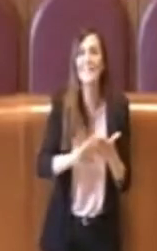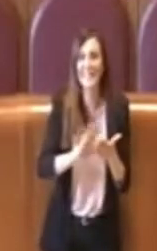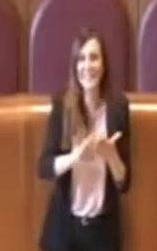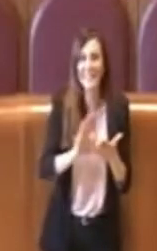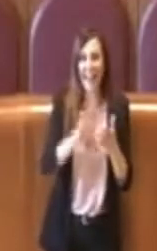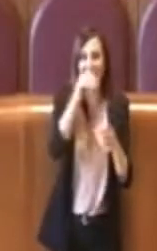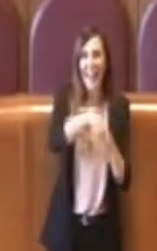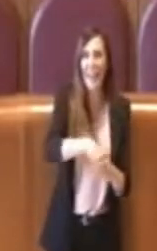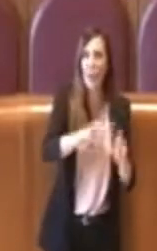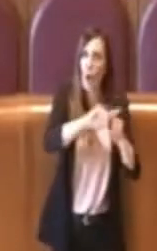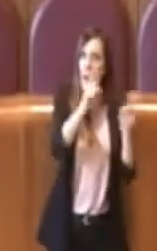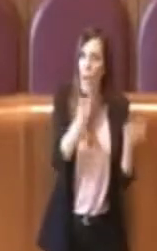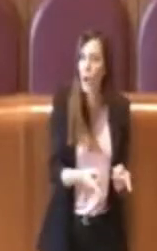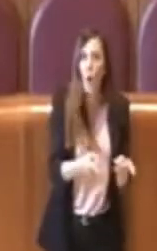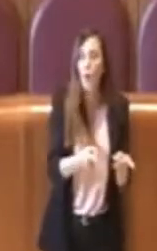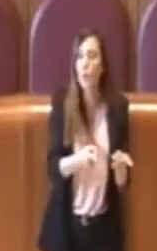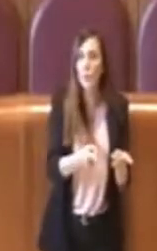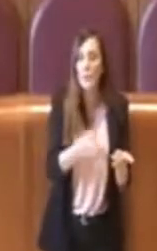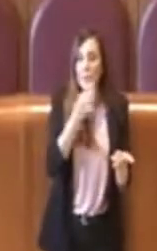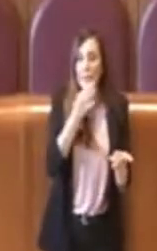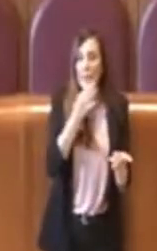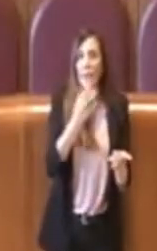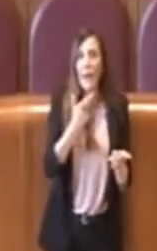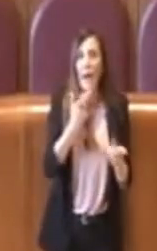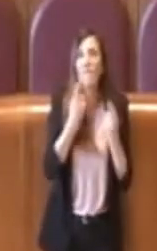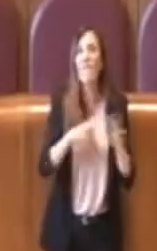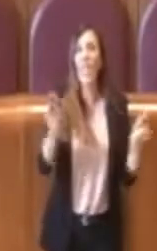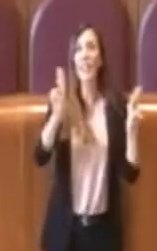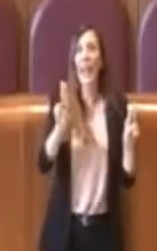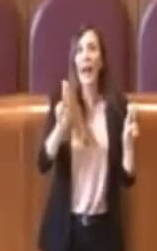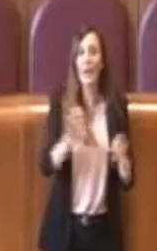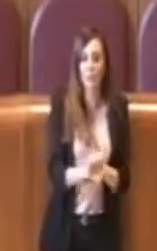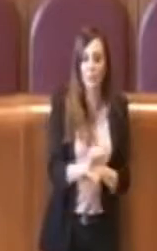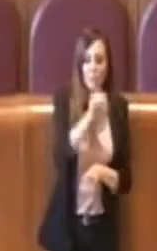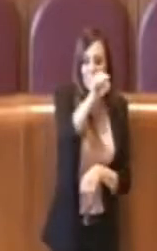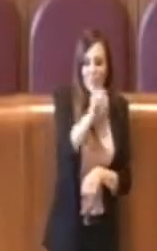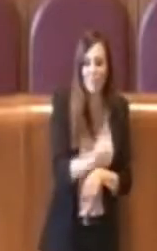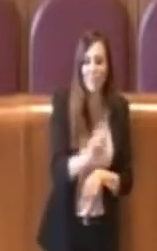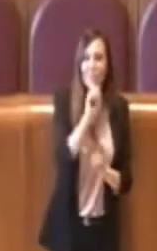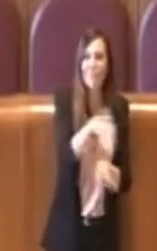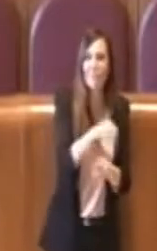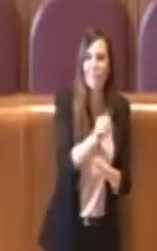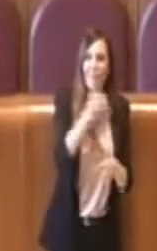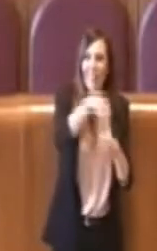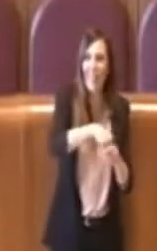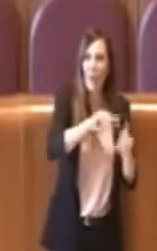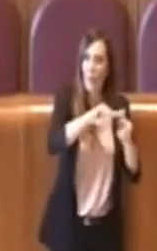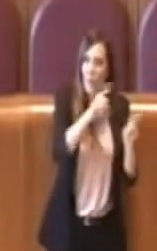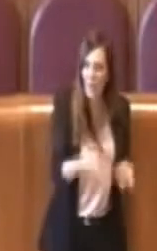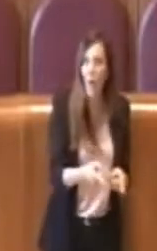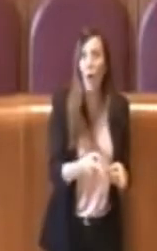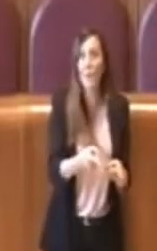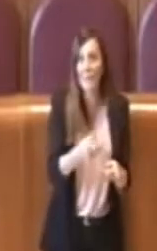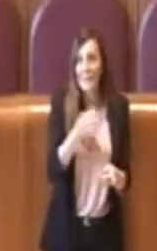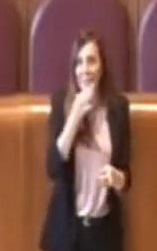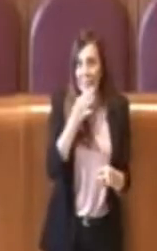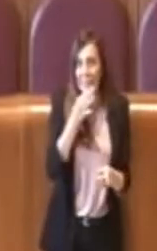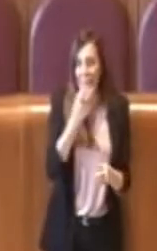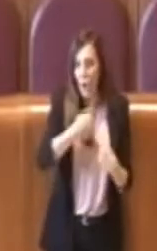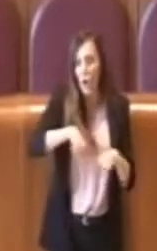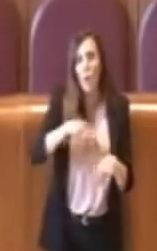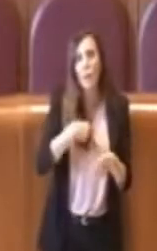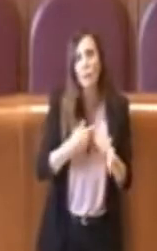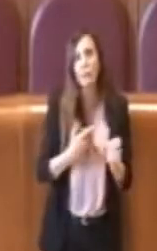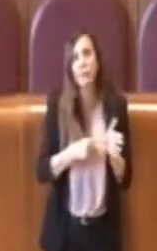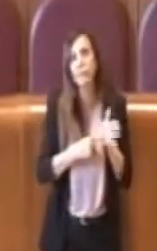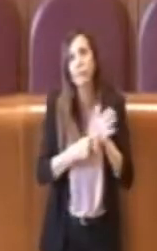di tenere dentro il locale i cassonetti. Quindi noi abbiamo disseminati strade anche importanti, io ho portato l'esempio delle